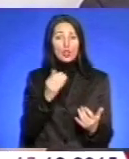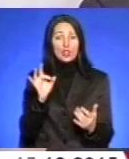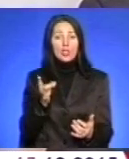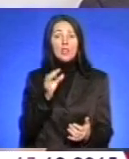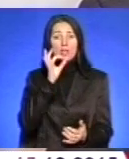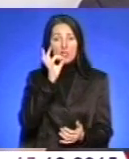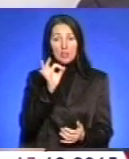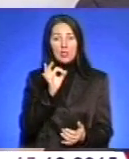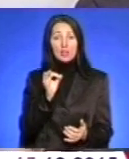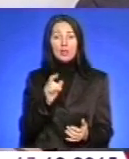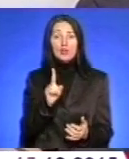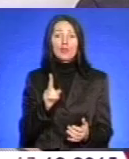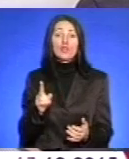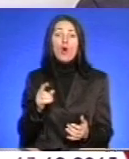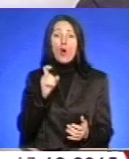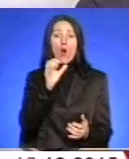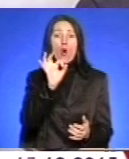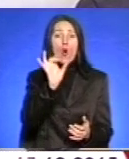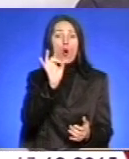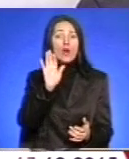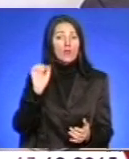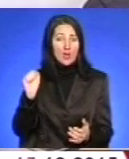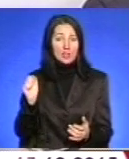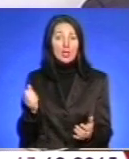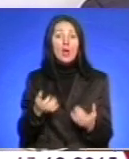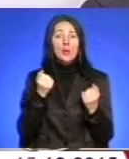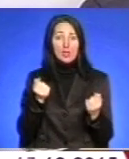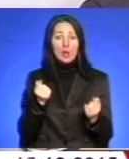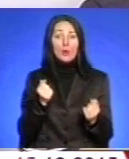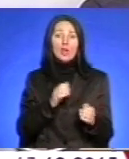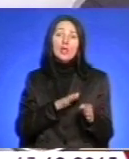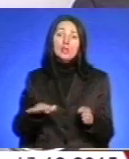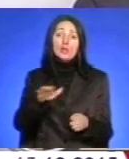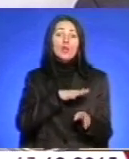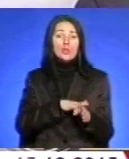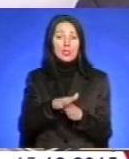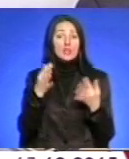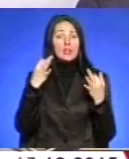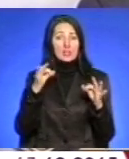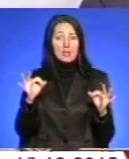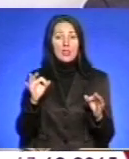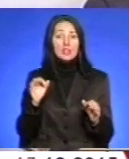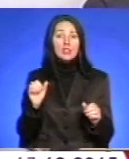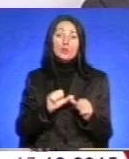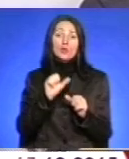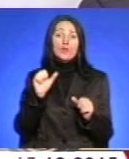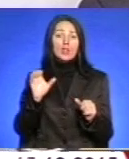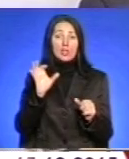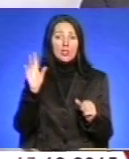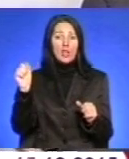наскільки Хорватія підтримує територіальну цілісність і незалежність і суверенітет України. Ми вас розуміємо.